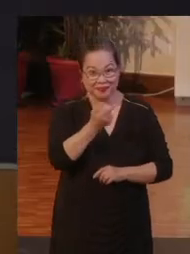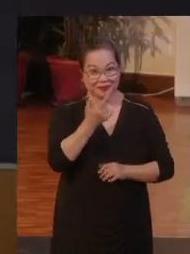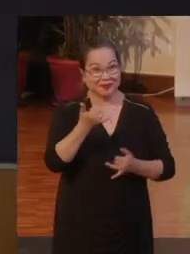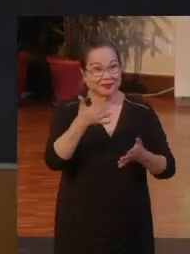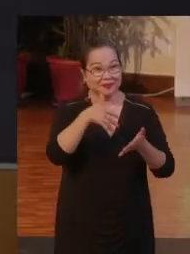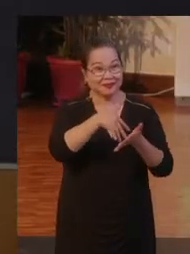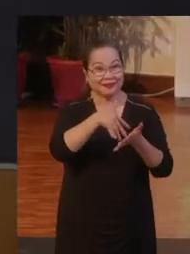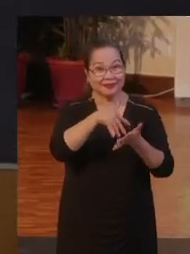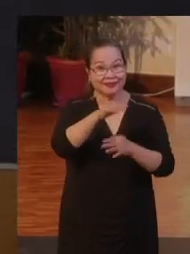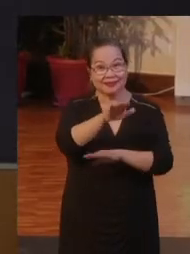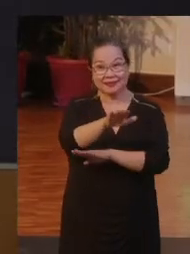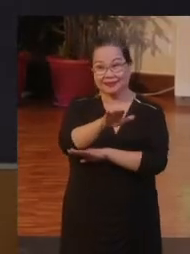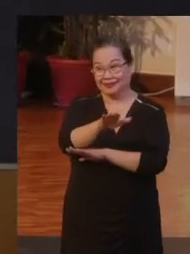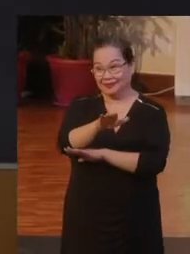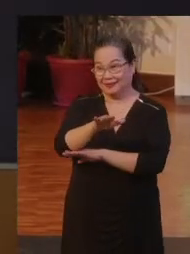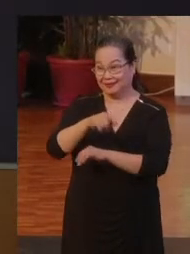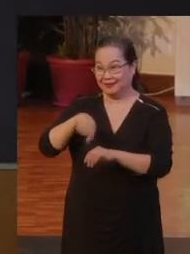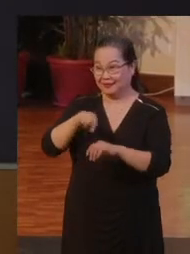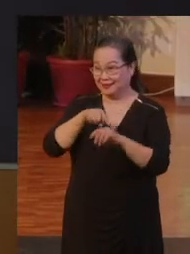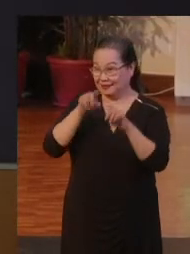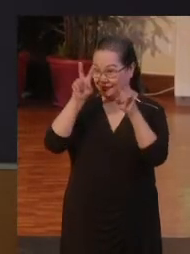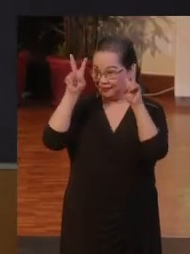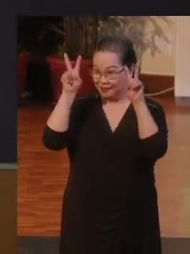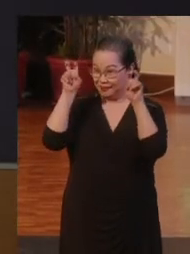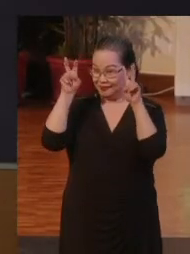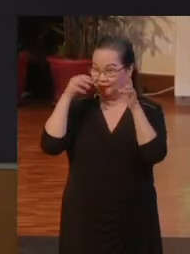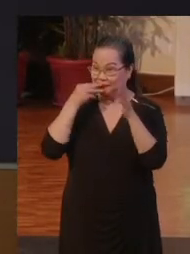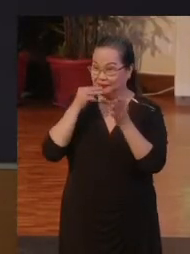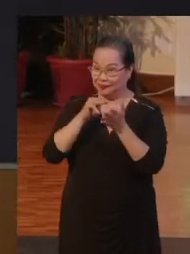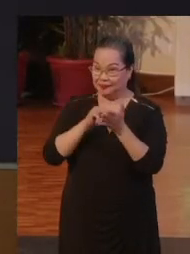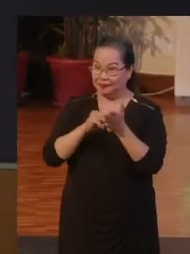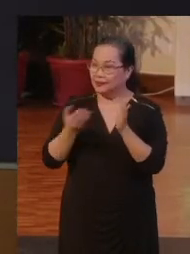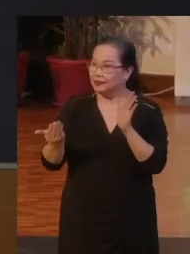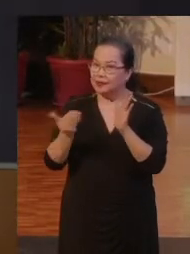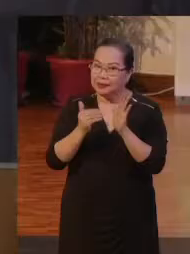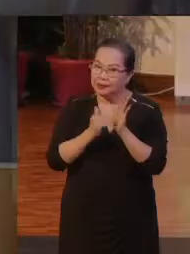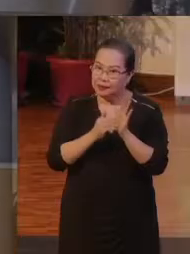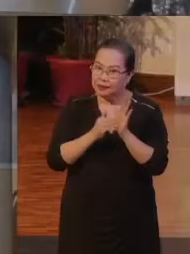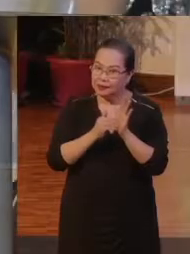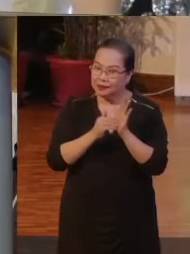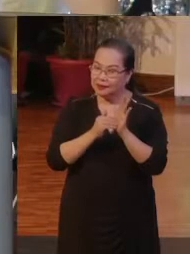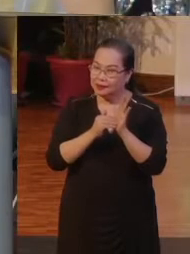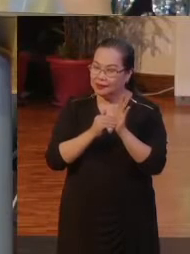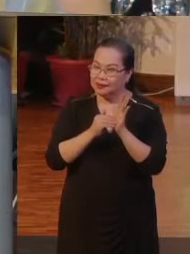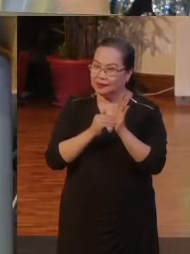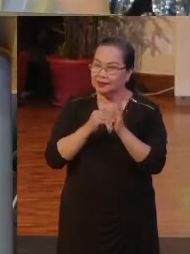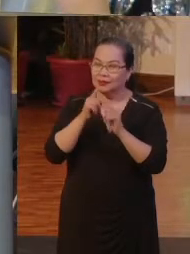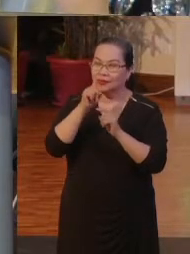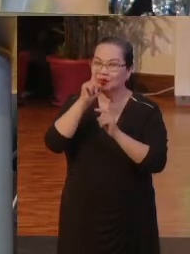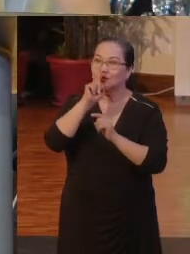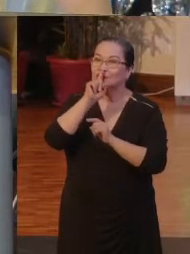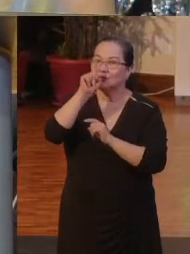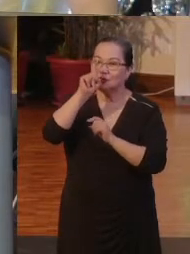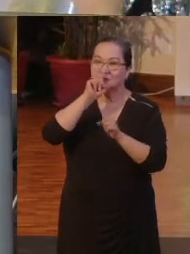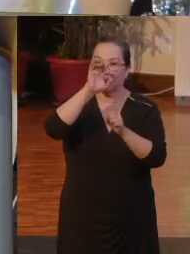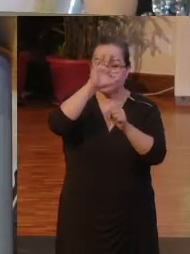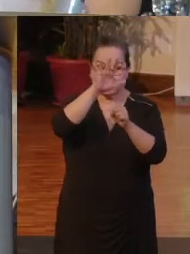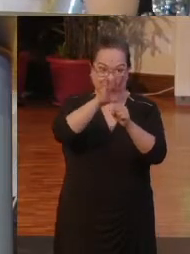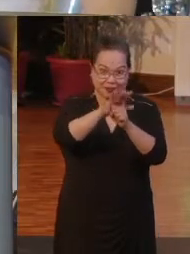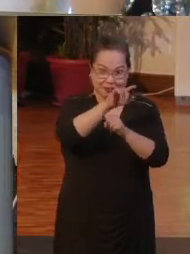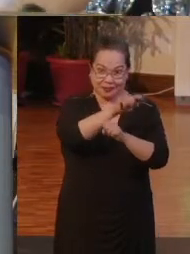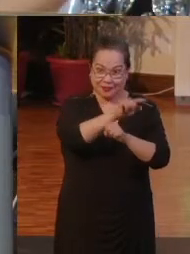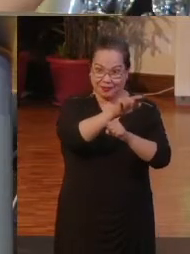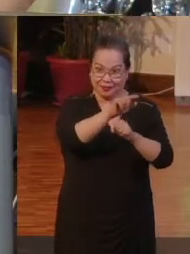ito. Ang title po ng ating mensahe, Ang Muling Pagtatalaga ng Bayan ng Diyos.